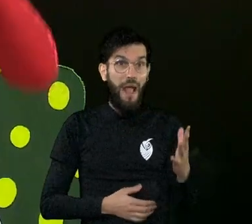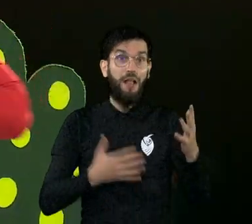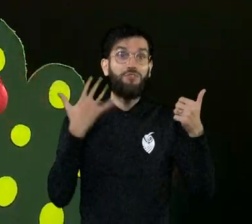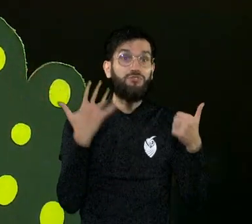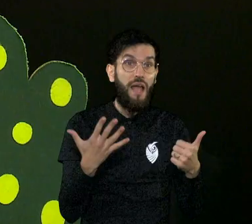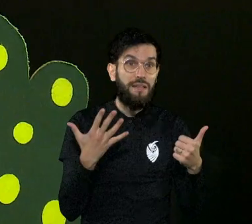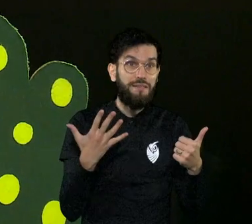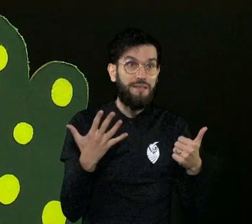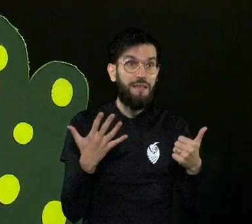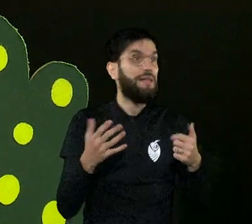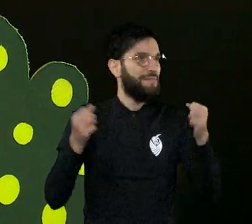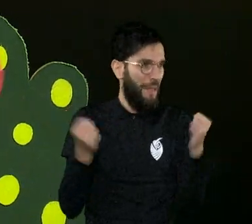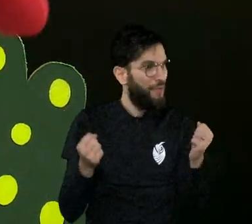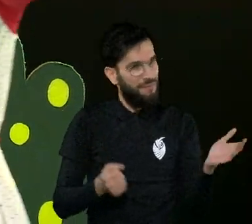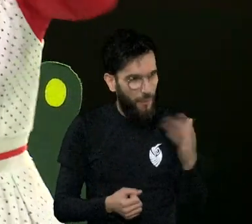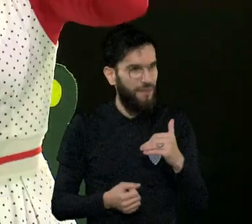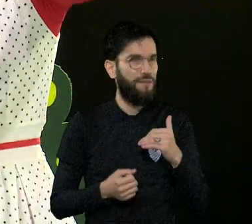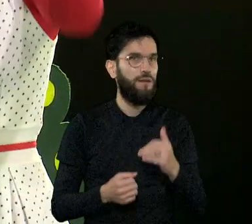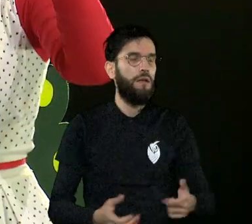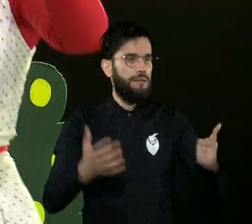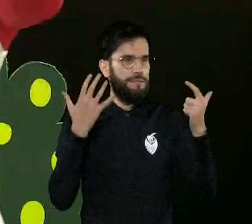4, 5, 6, nemaj strach.